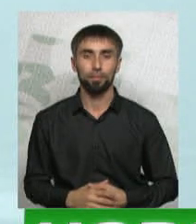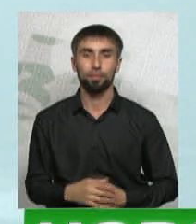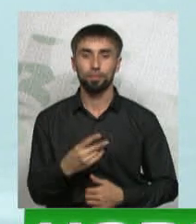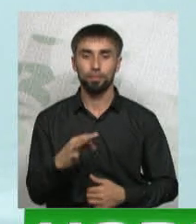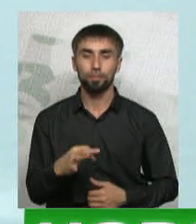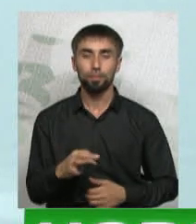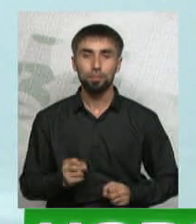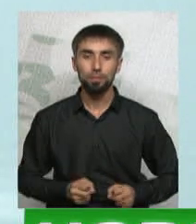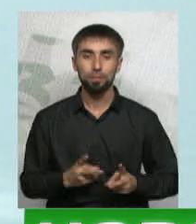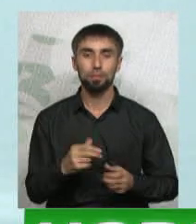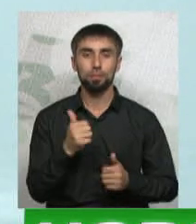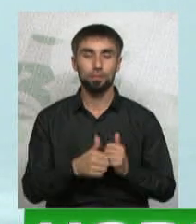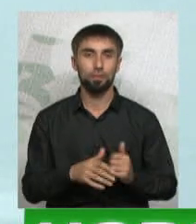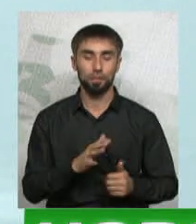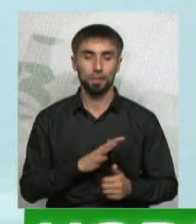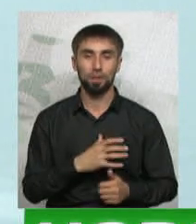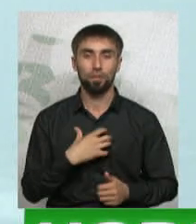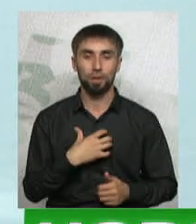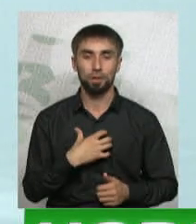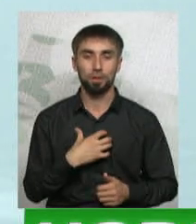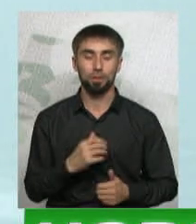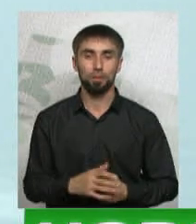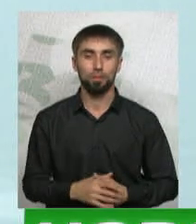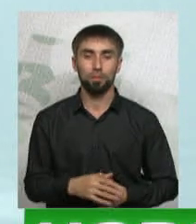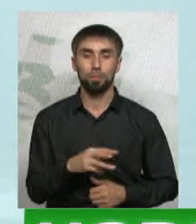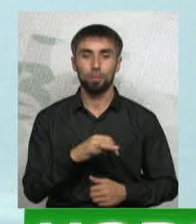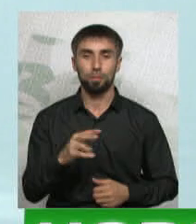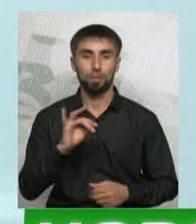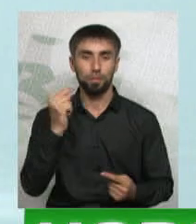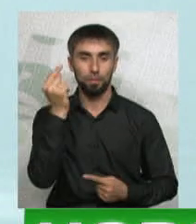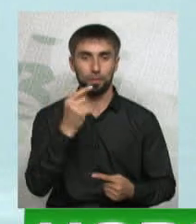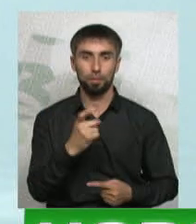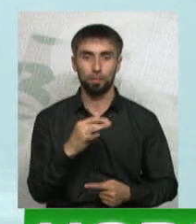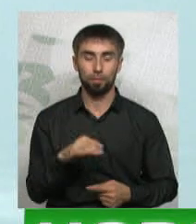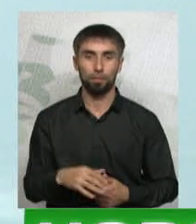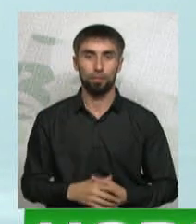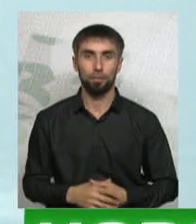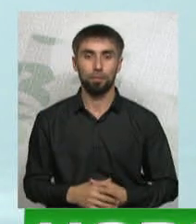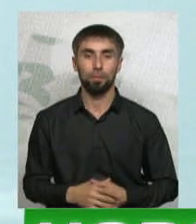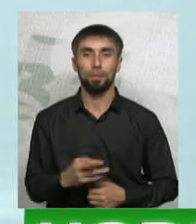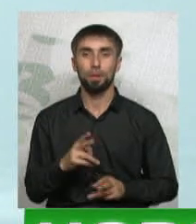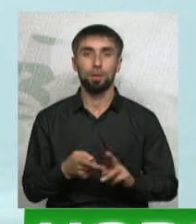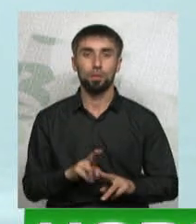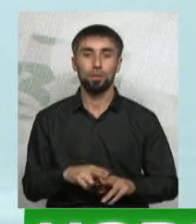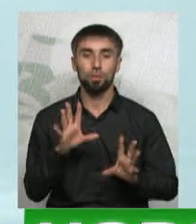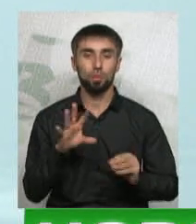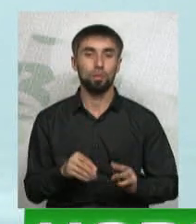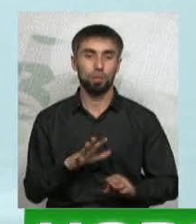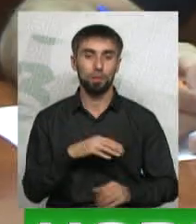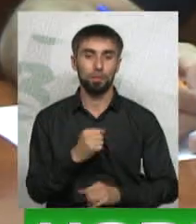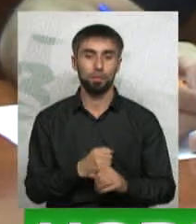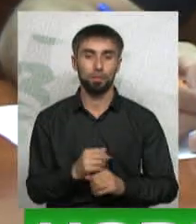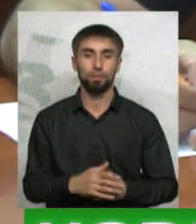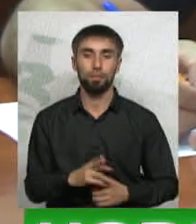Но террористам всегда был важен медийный и психологический эффект. Для этого это все было